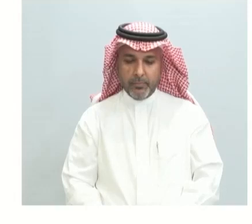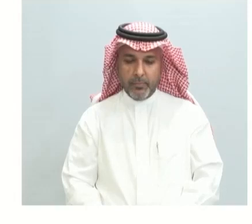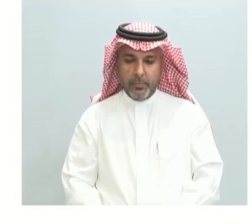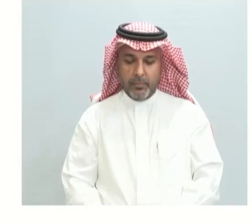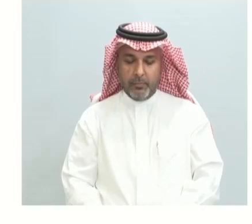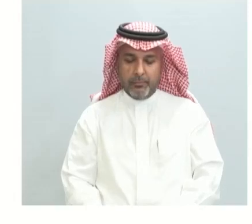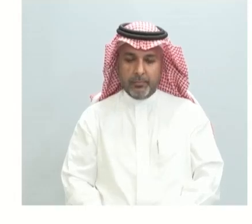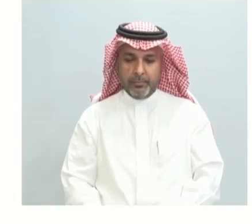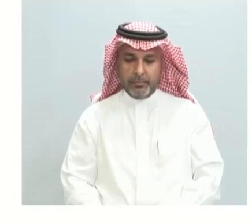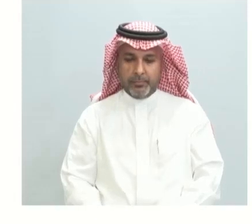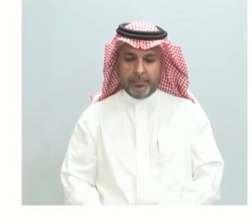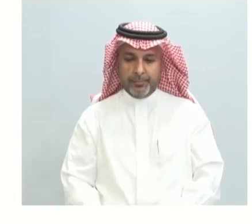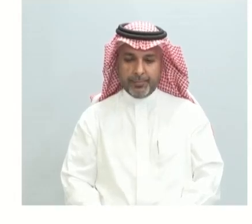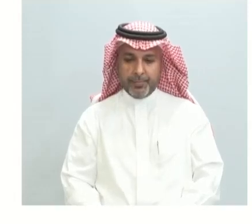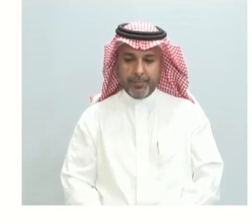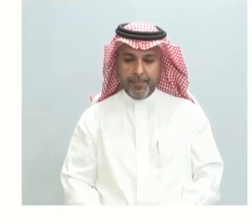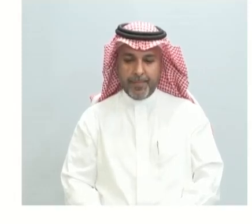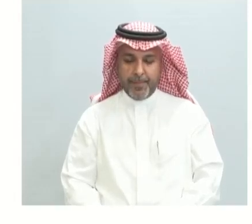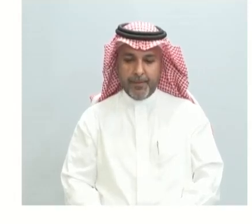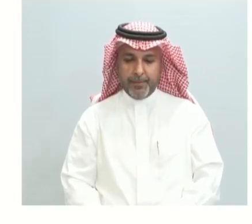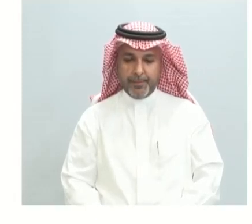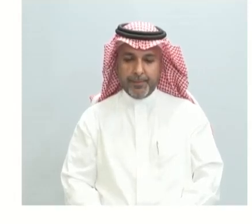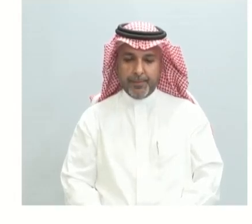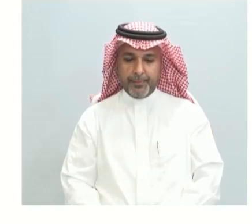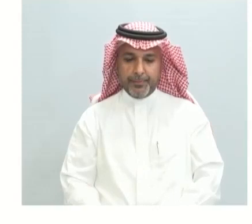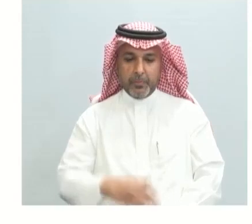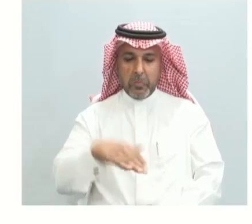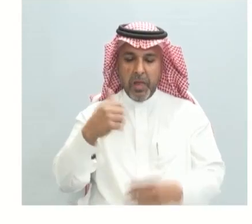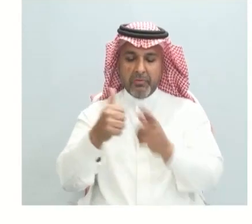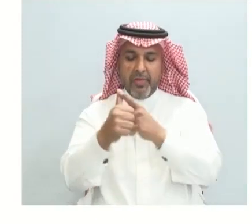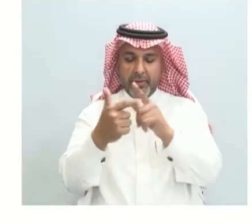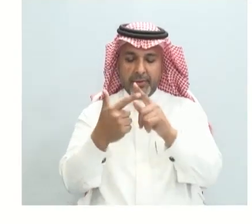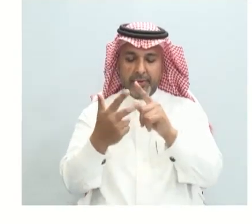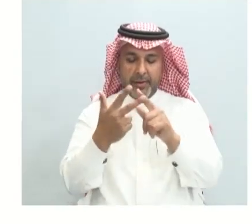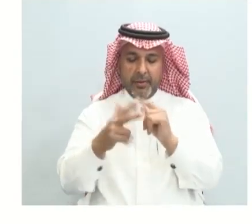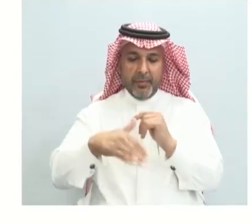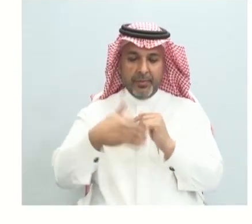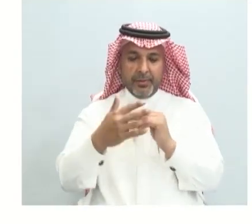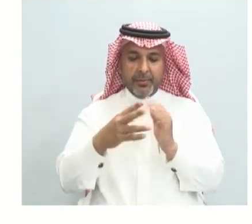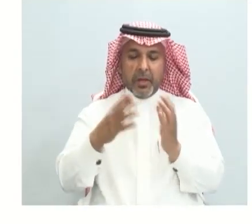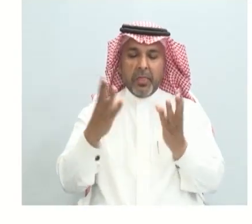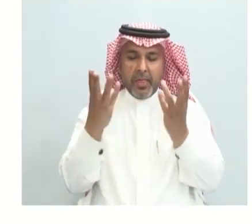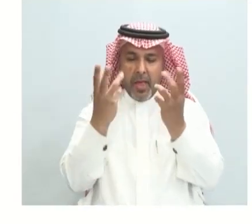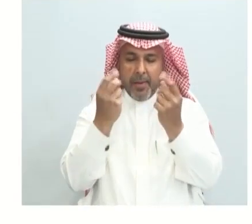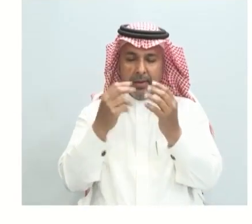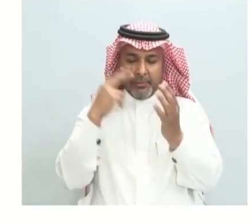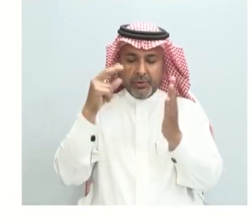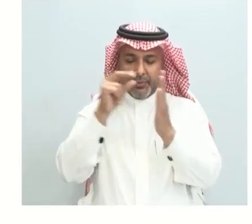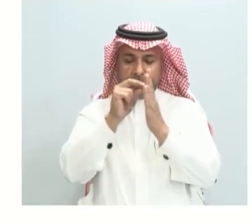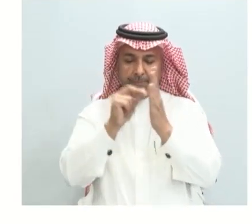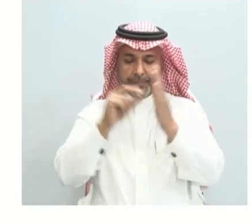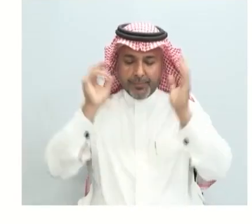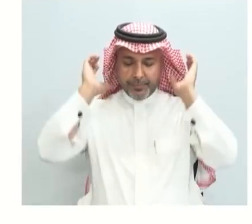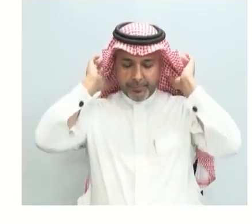جيبنا اللي هو حل هذا المثلث ثم سناخذ ايضا مسائل من واقع الحياه لاستعمال قانون جيوب التمام